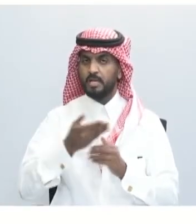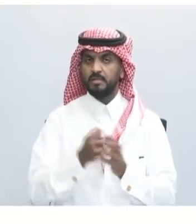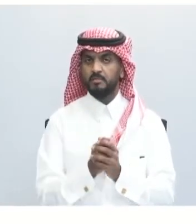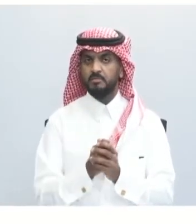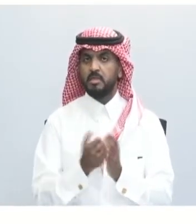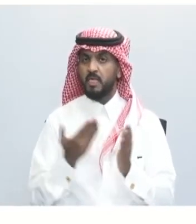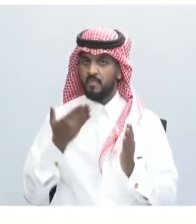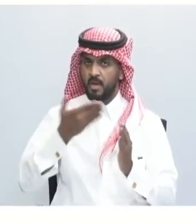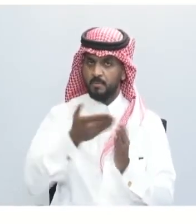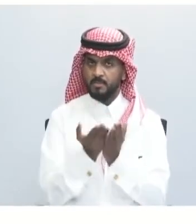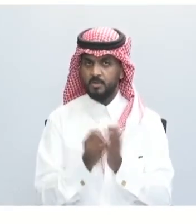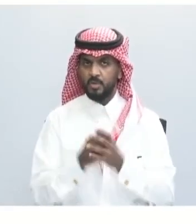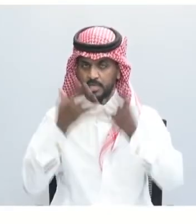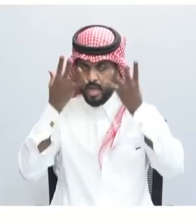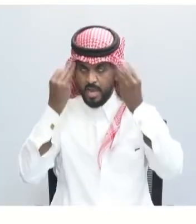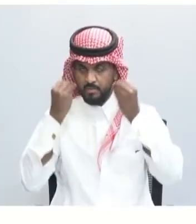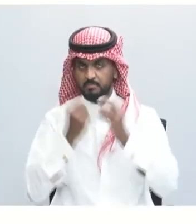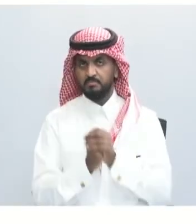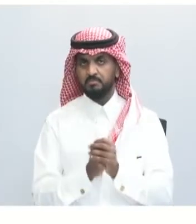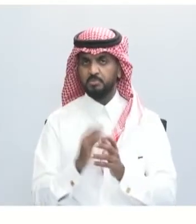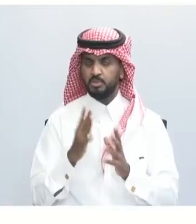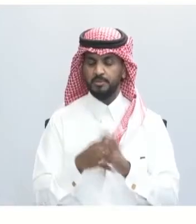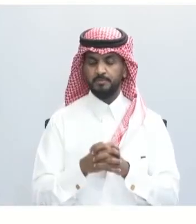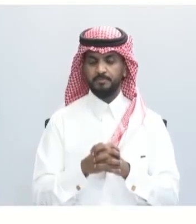للمدرسه ونتعلم من جديد